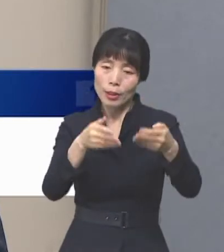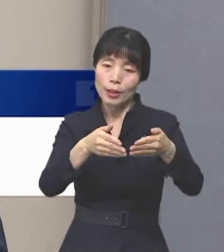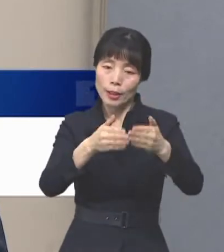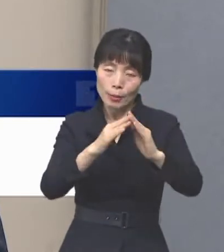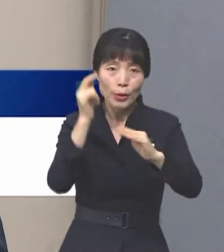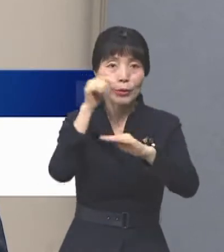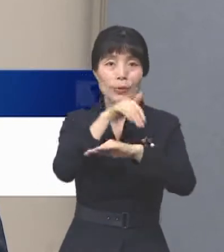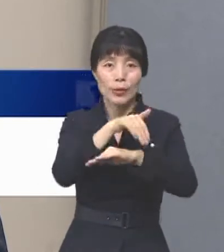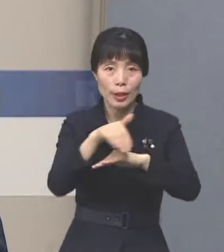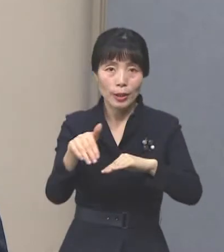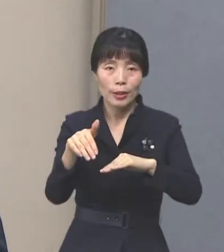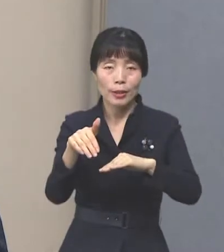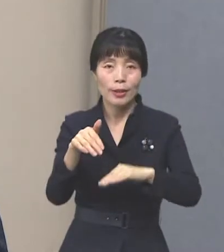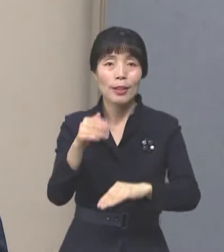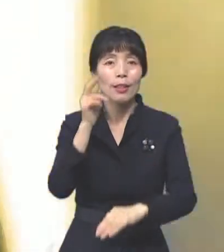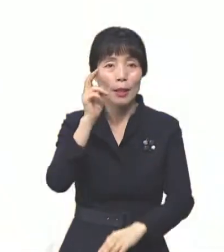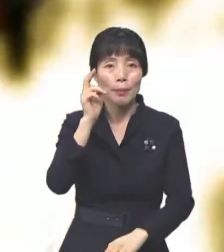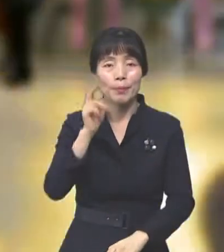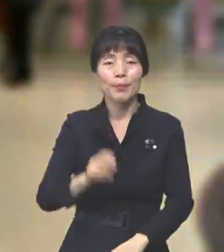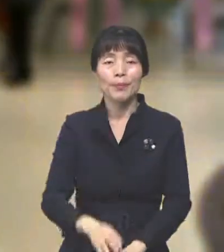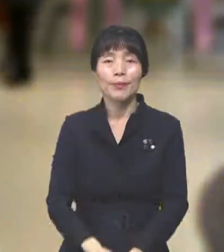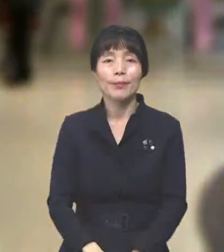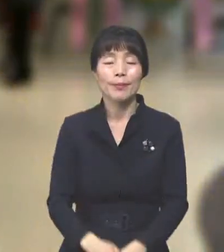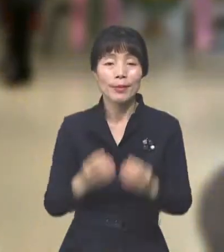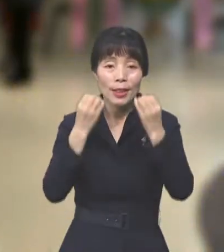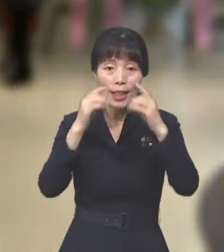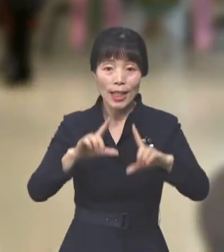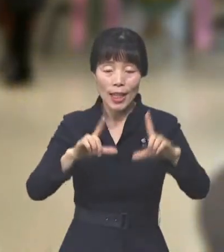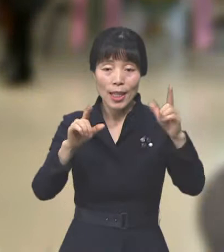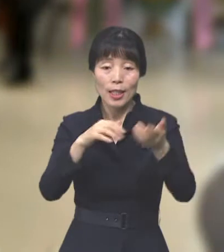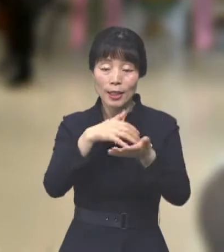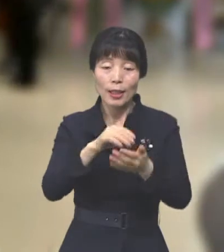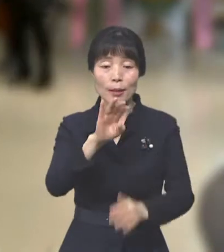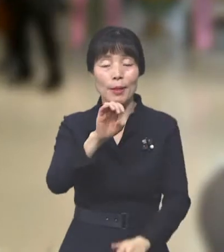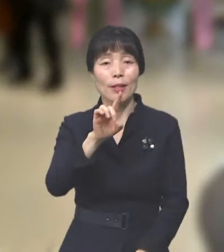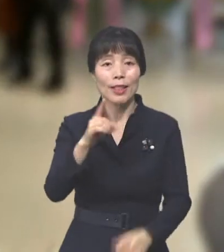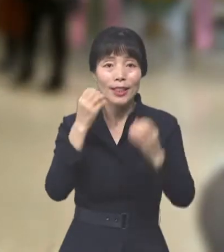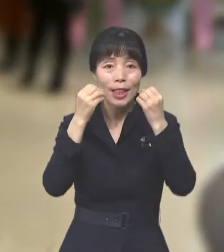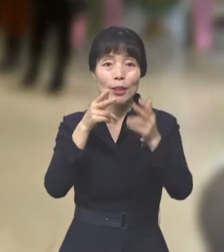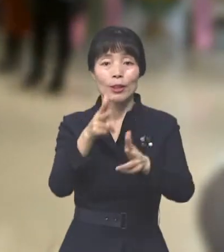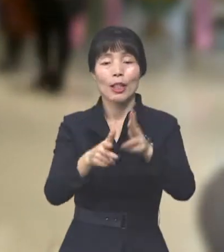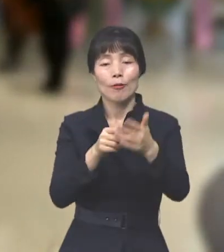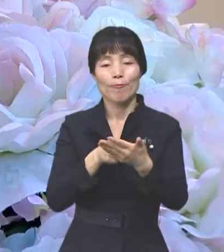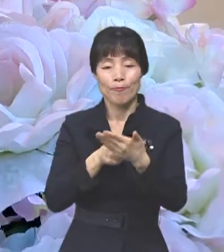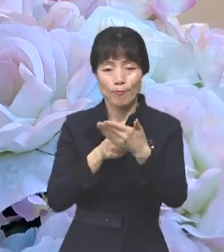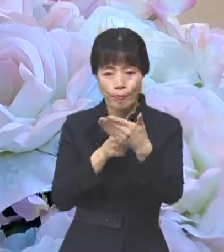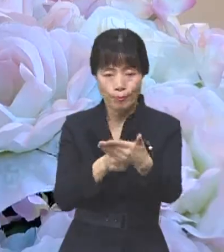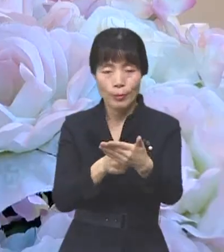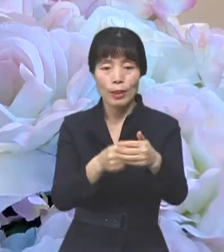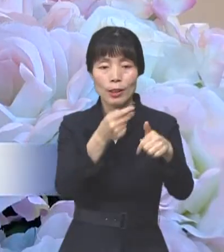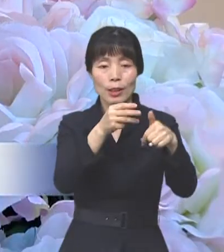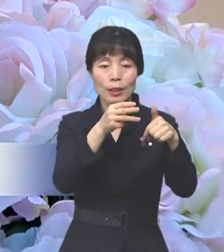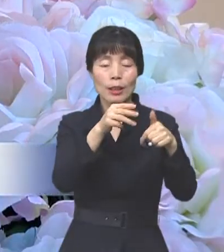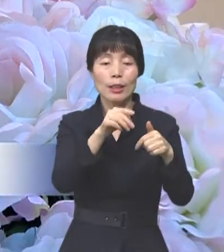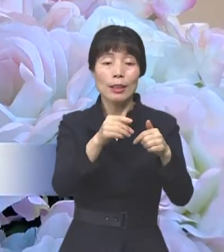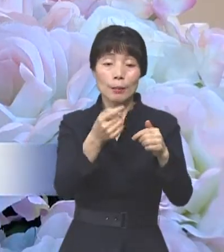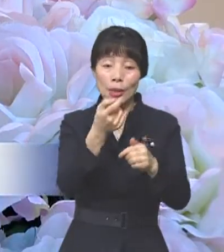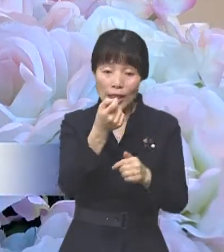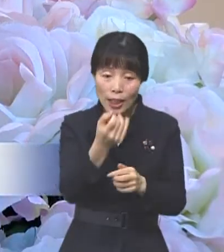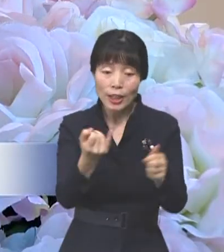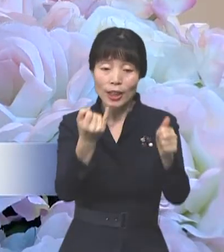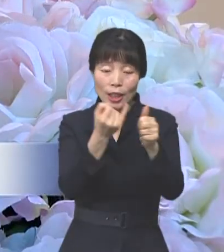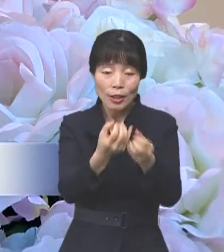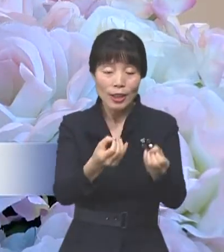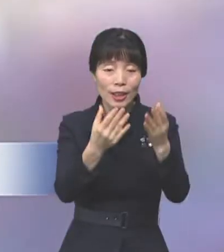가능하다. 저희는 그렇게 보고 있습니다. 새해에는 41건의 신규 사업도 추진됩니다. 인천형 작은 결혼식을 하는